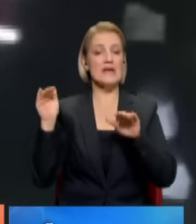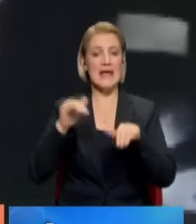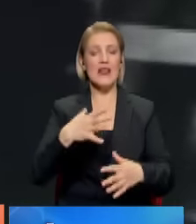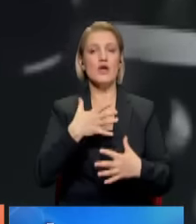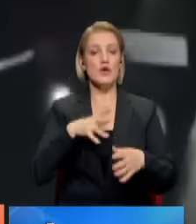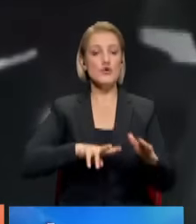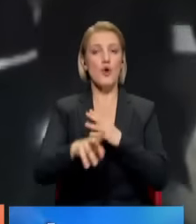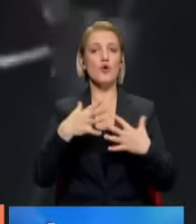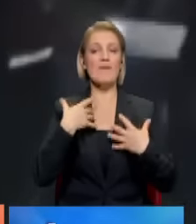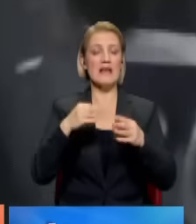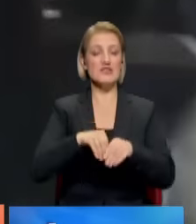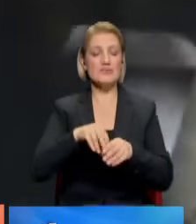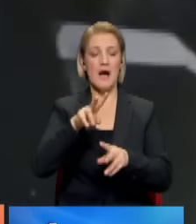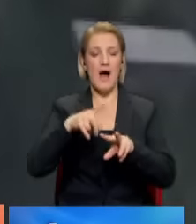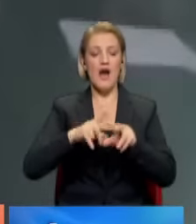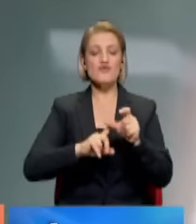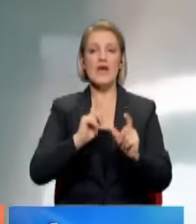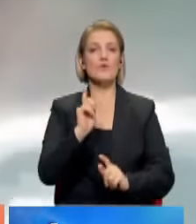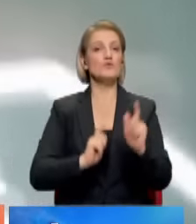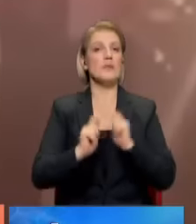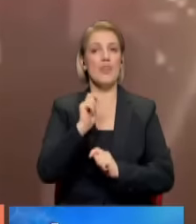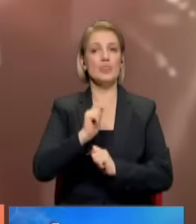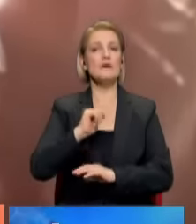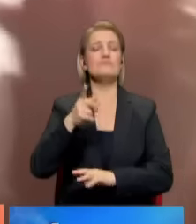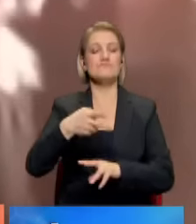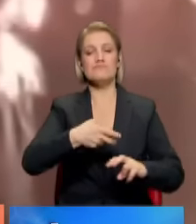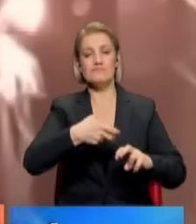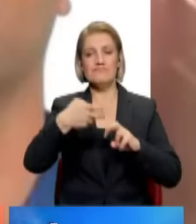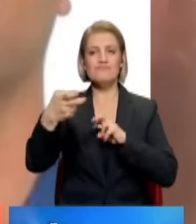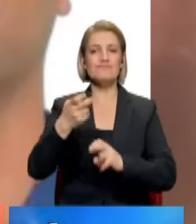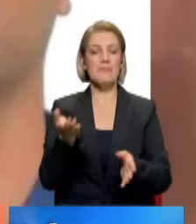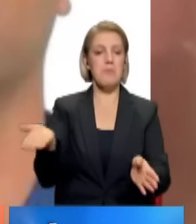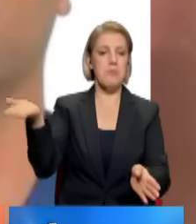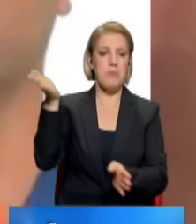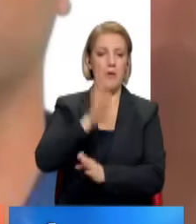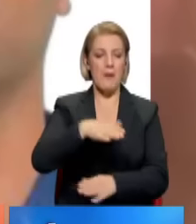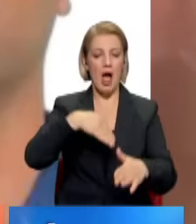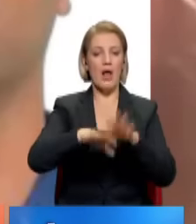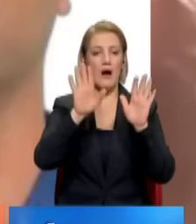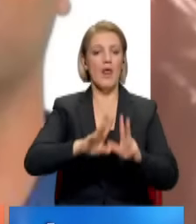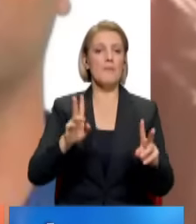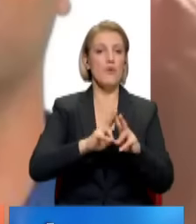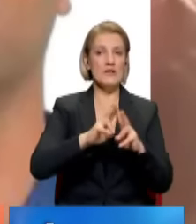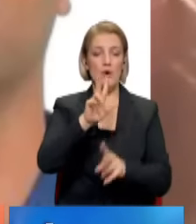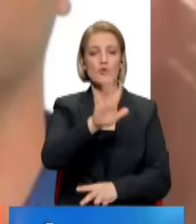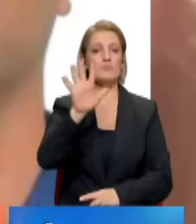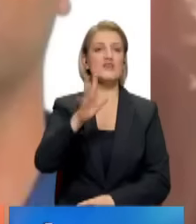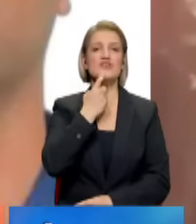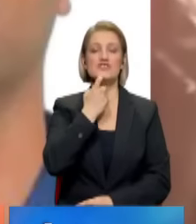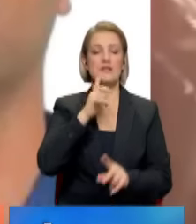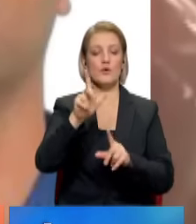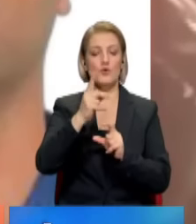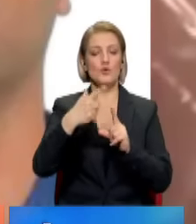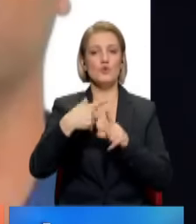güvenliği sağlıyorlardı. AÇ'nin kullandığı çekici kontrolden çıkarak devrildi. Çekicinin altında kalan polislerden 35 yaşındaki